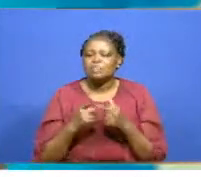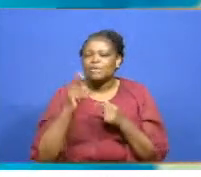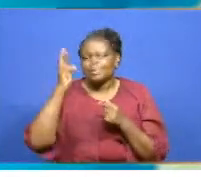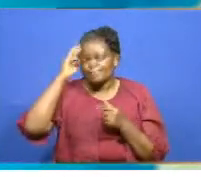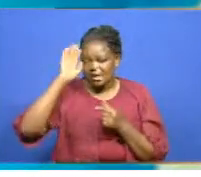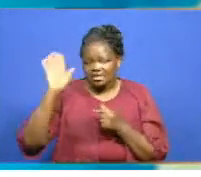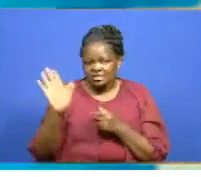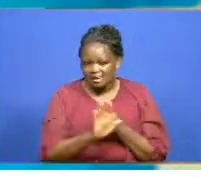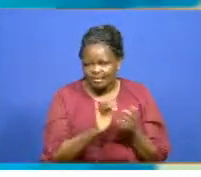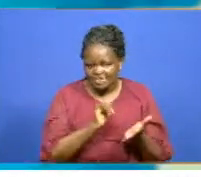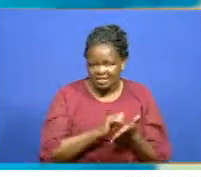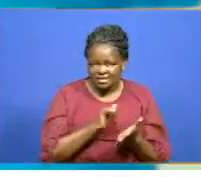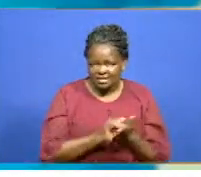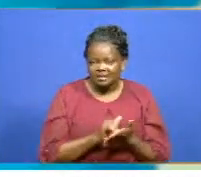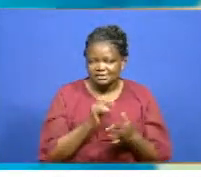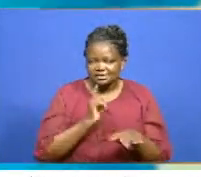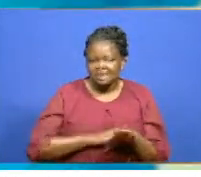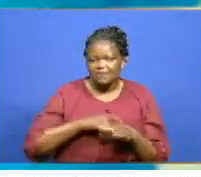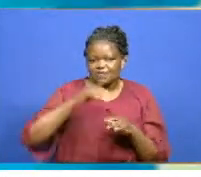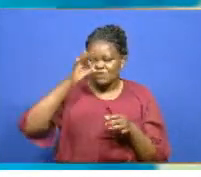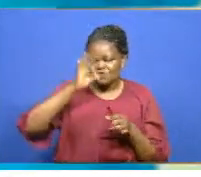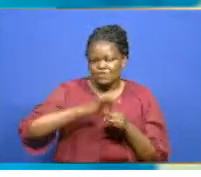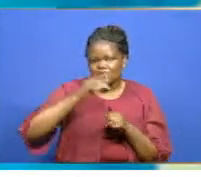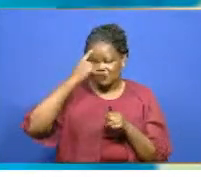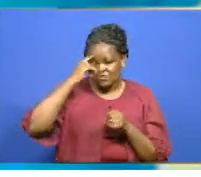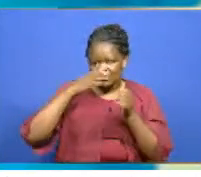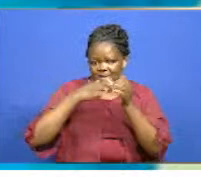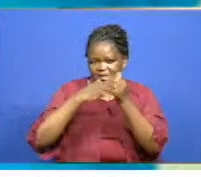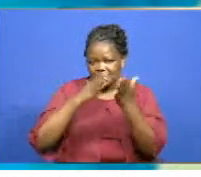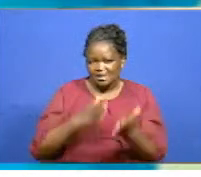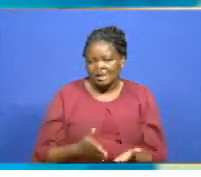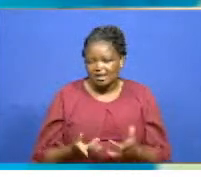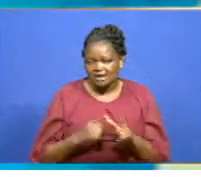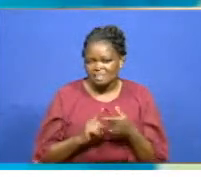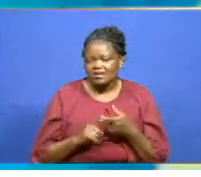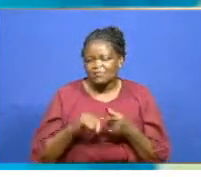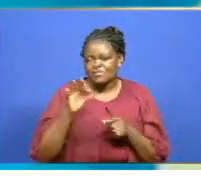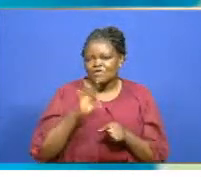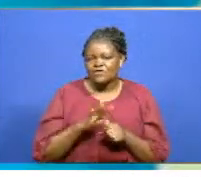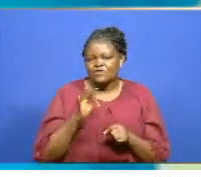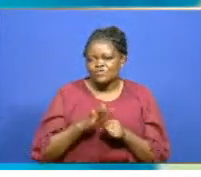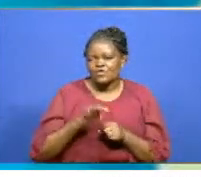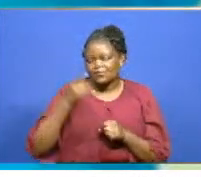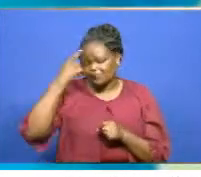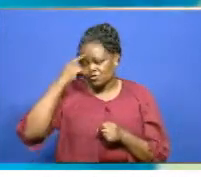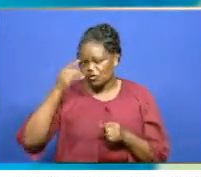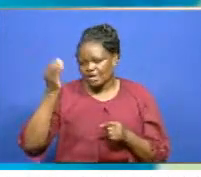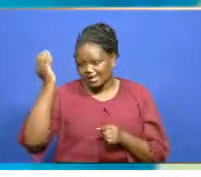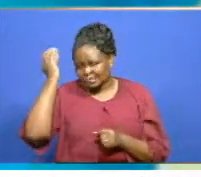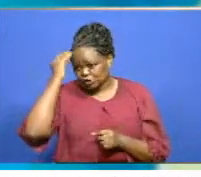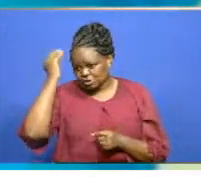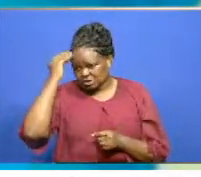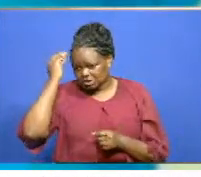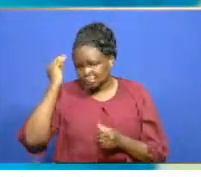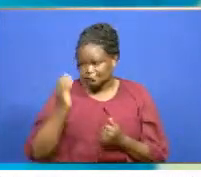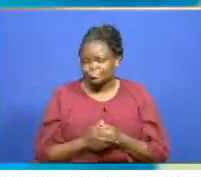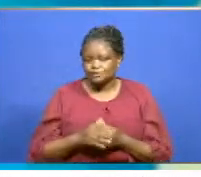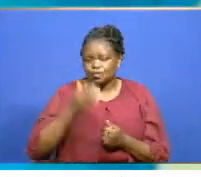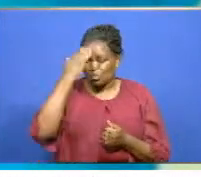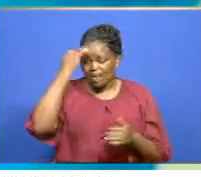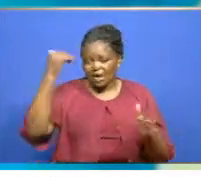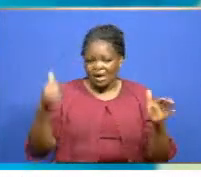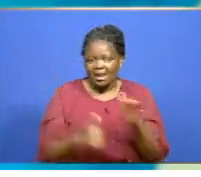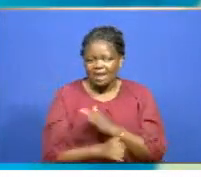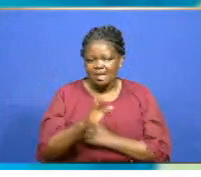kwamba wakati mnapigia kiongozi kura, mnapigia mambo ya masomo, kwa sababu under